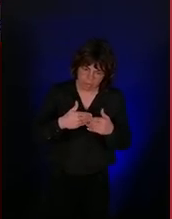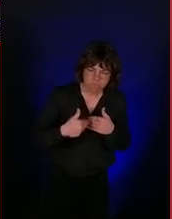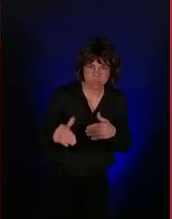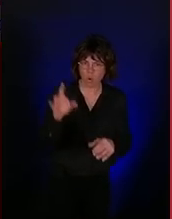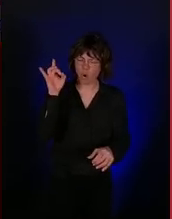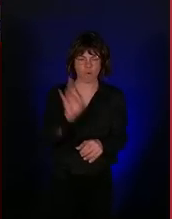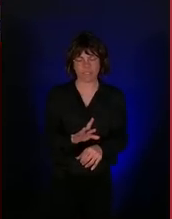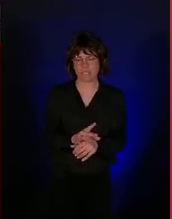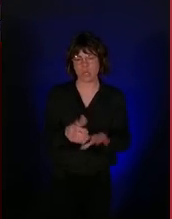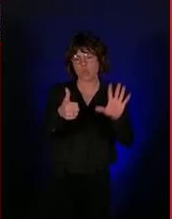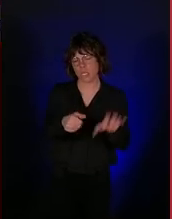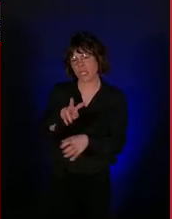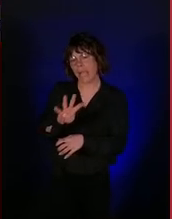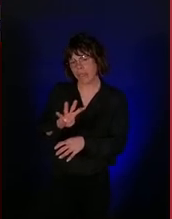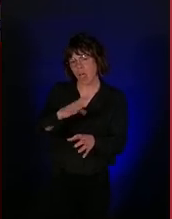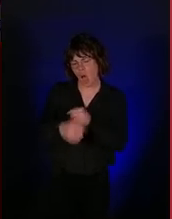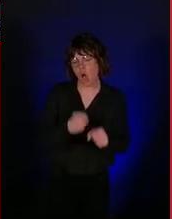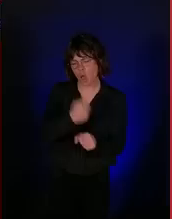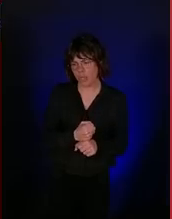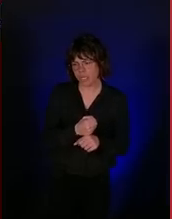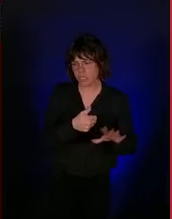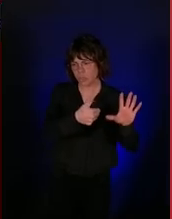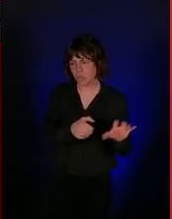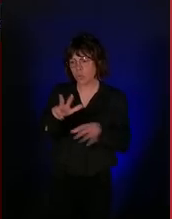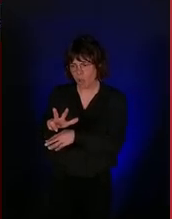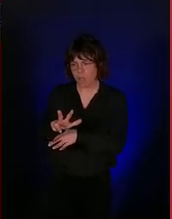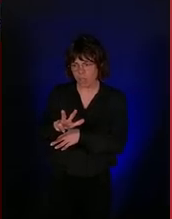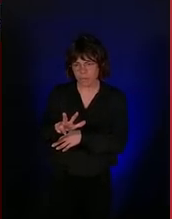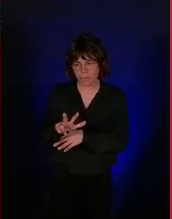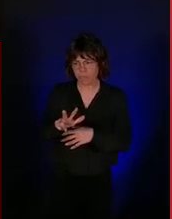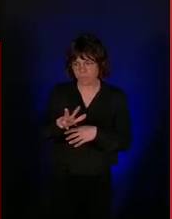des 64 ans et des 43 annuités.